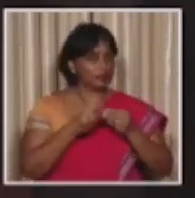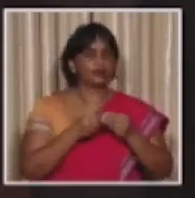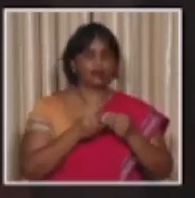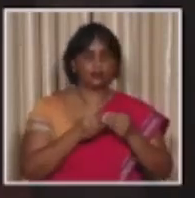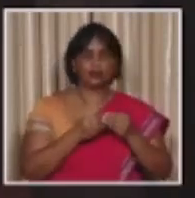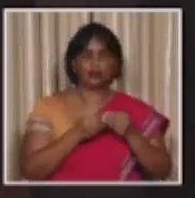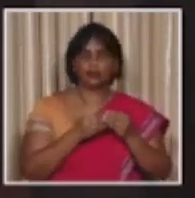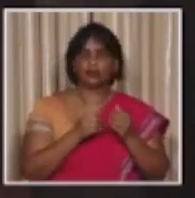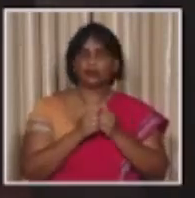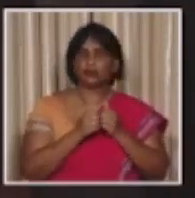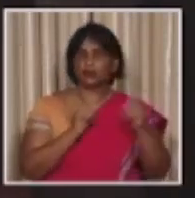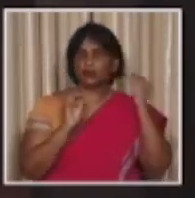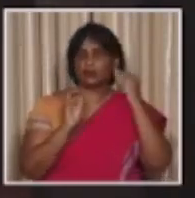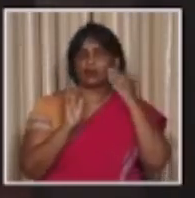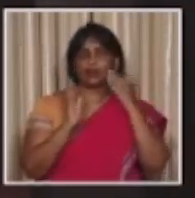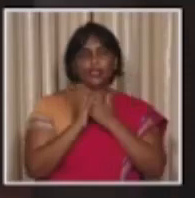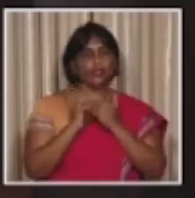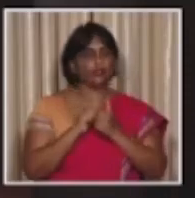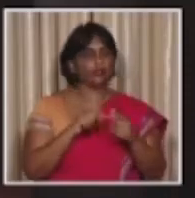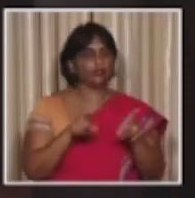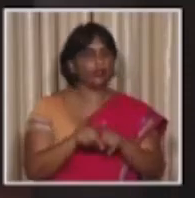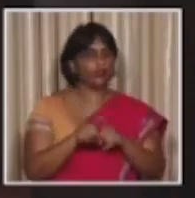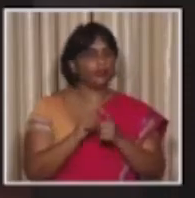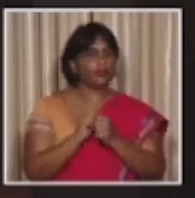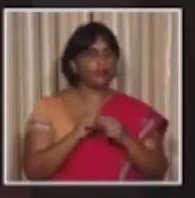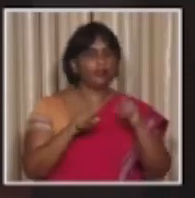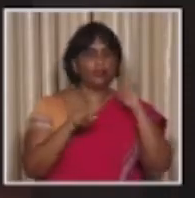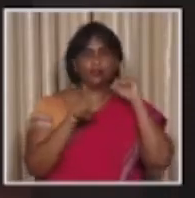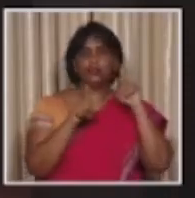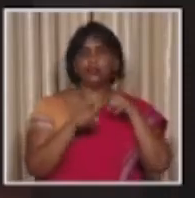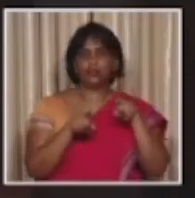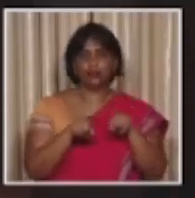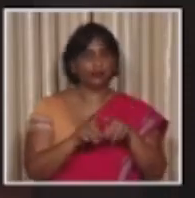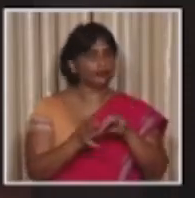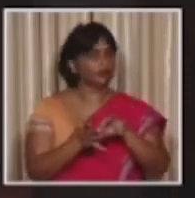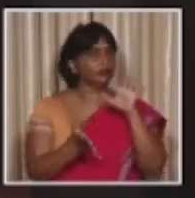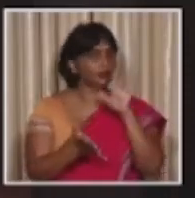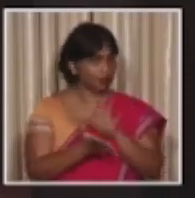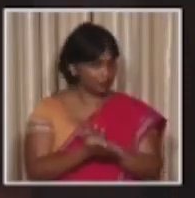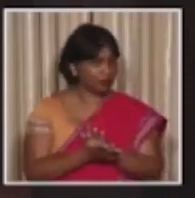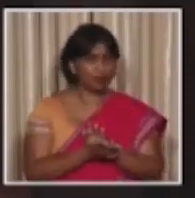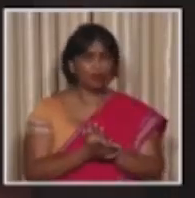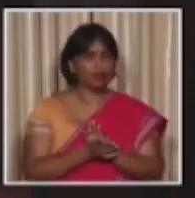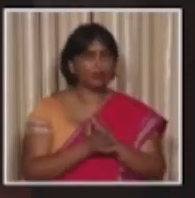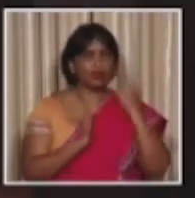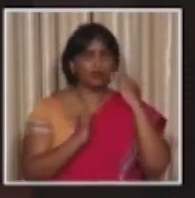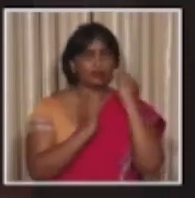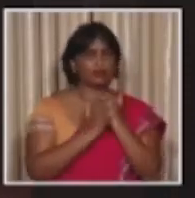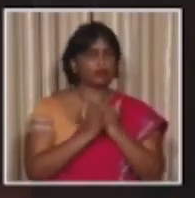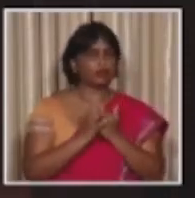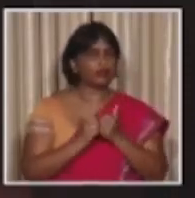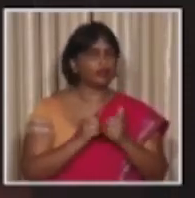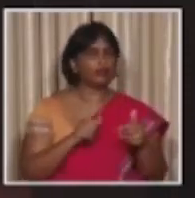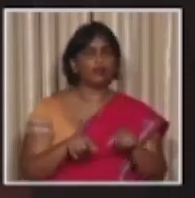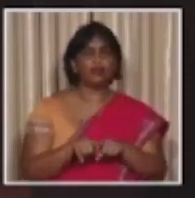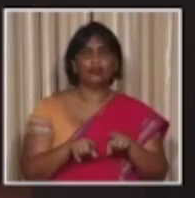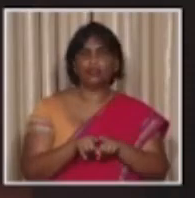joint venture company එකක් වශයෙන් ස්ථාපිත කිරීමට තීරණය කරනු ලැබුවේ කුමන පදනමක් යටතේද